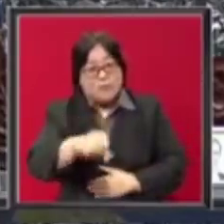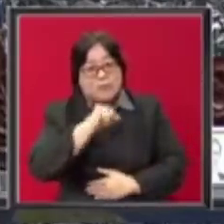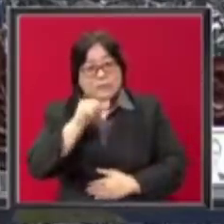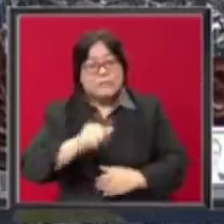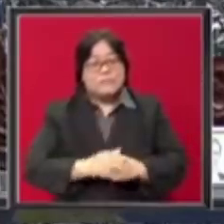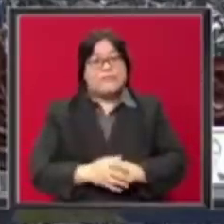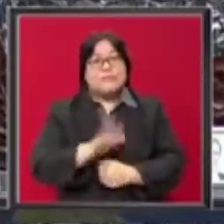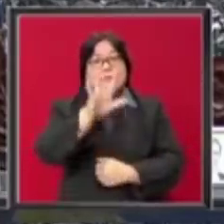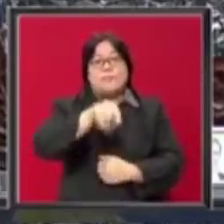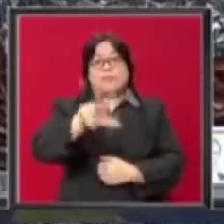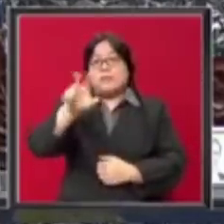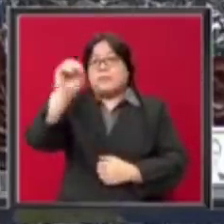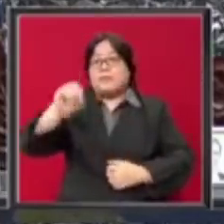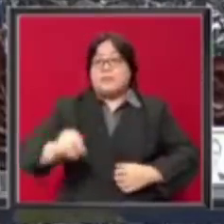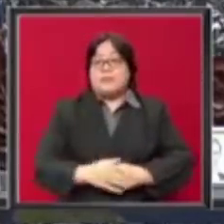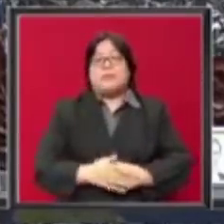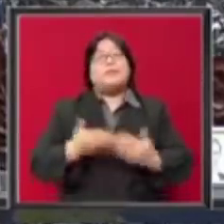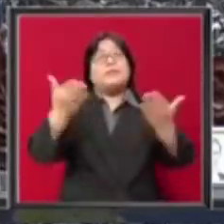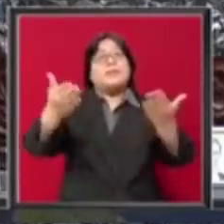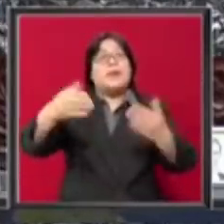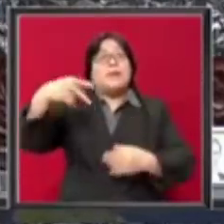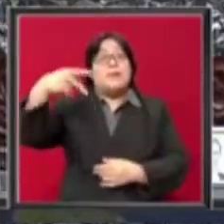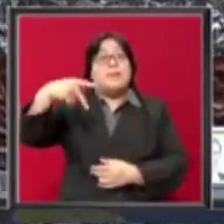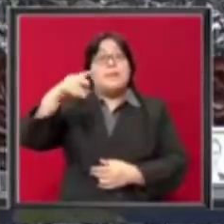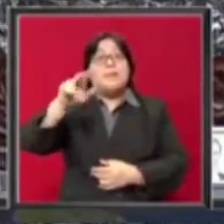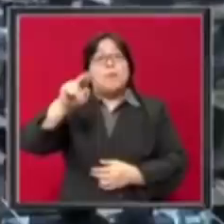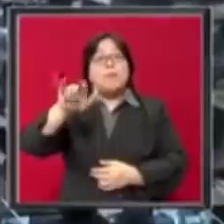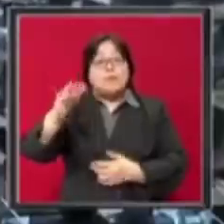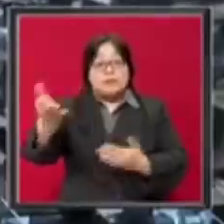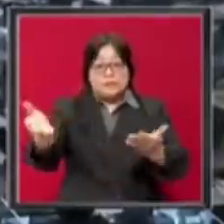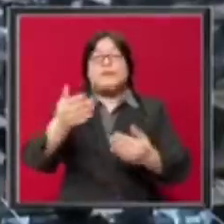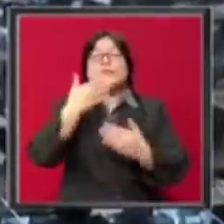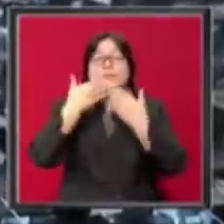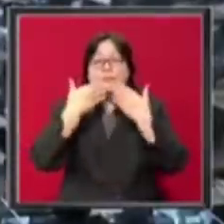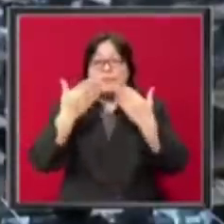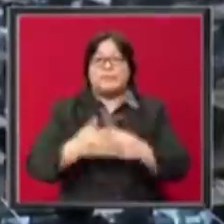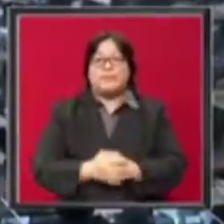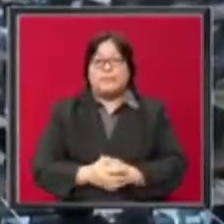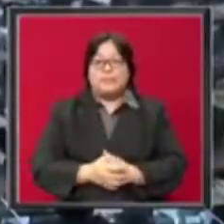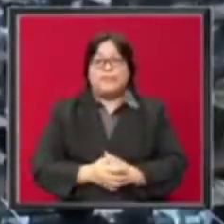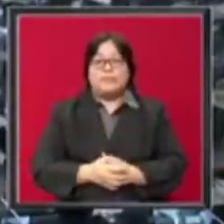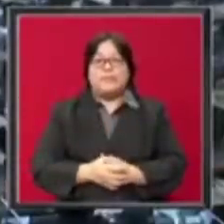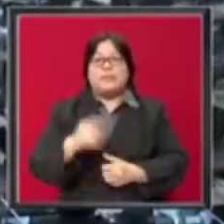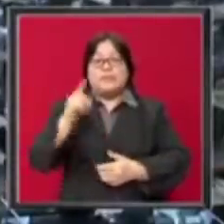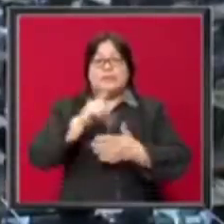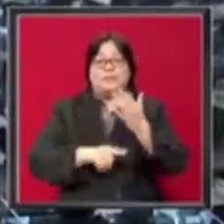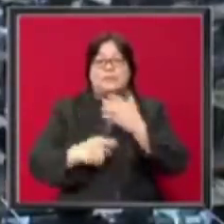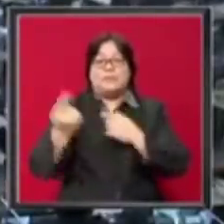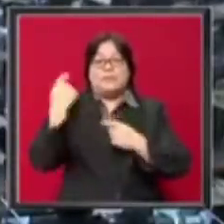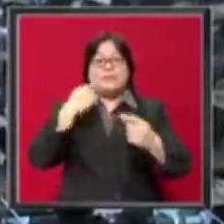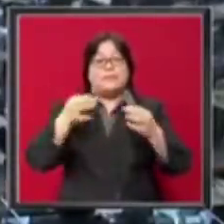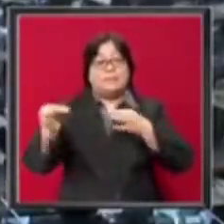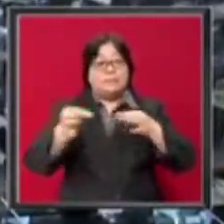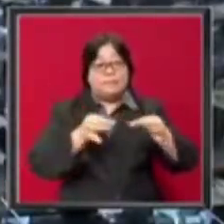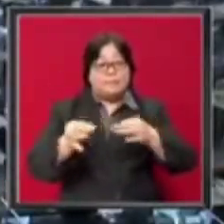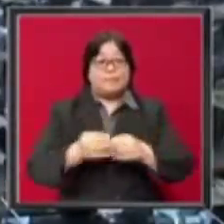5.3%. Sila Puan Tian. Ya, terima kasih. Sebagaimana yang disebut tadi